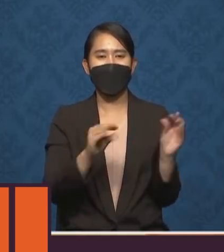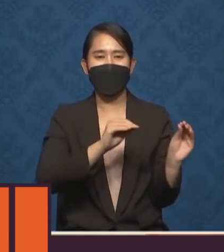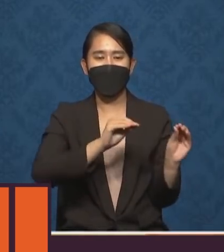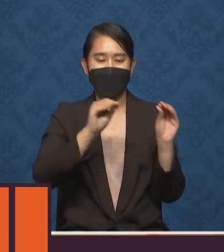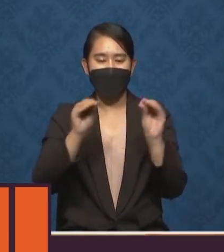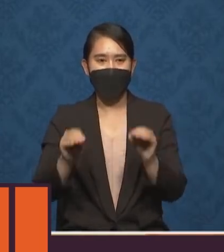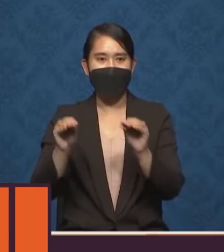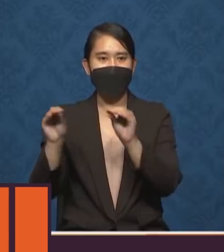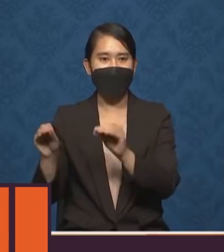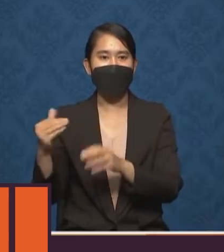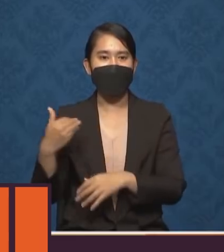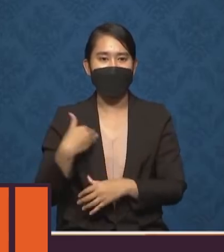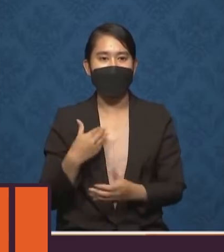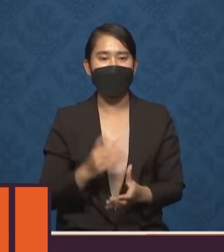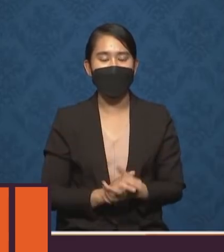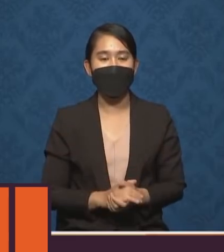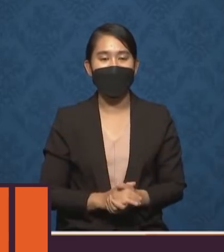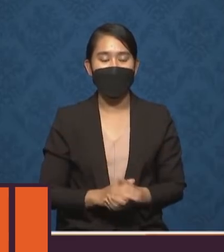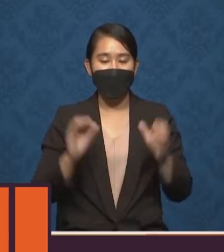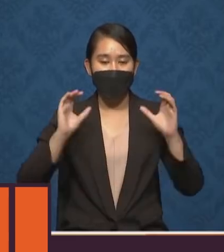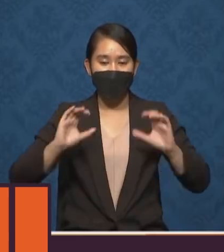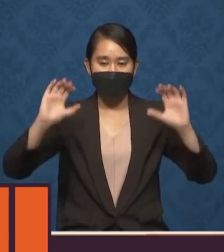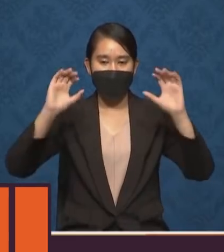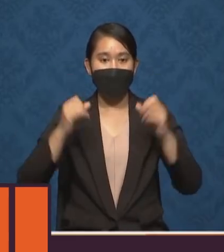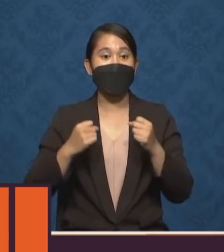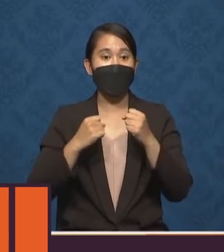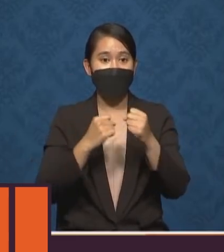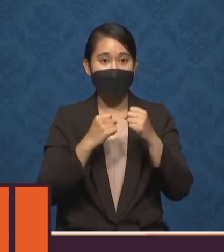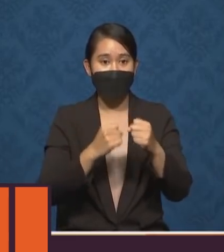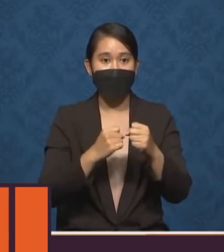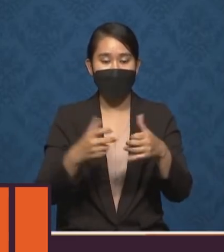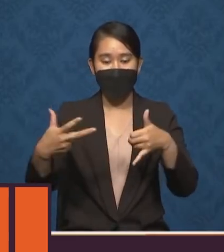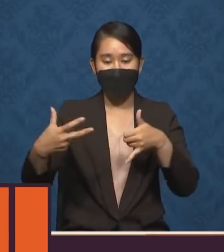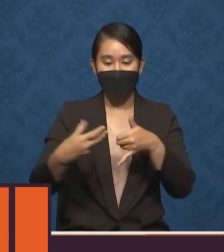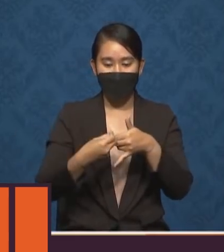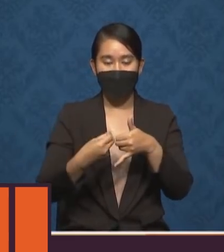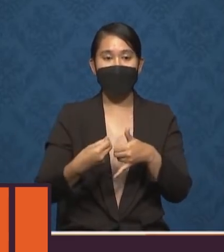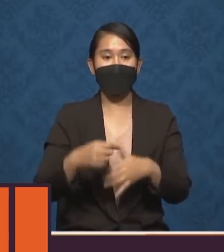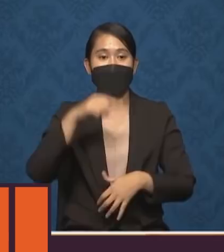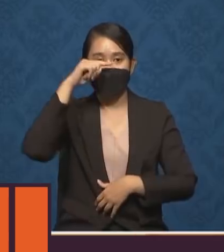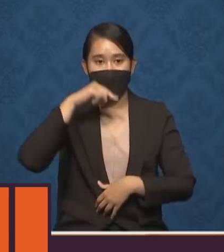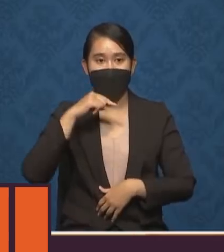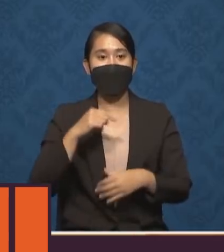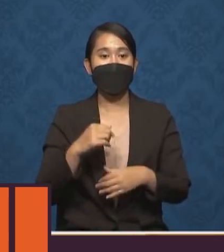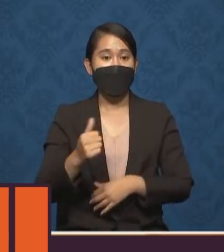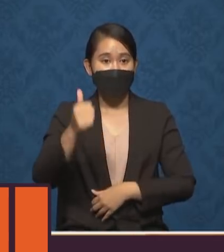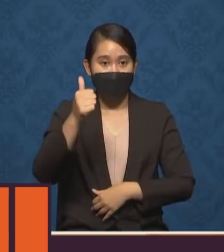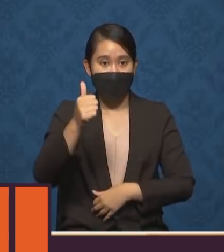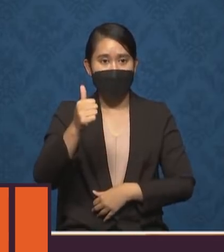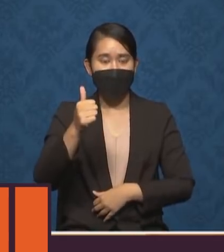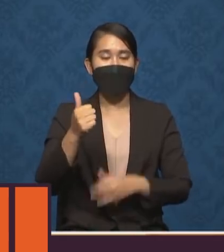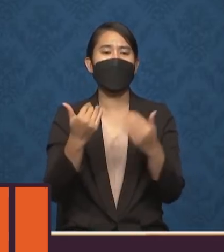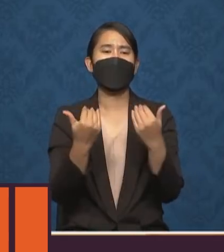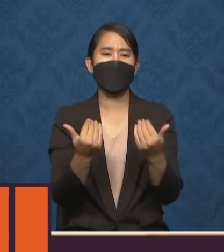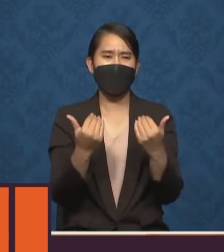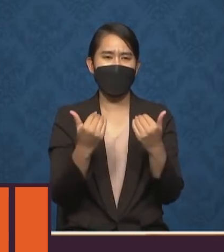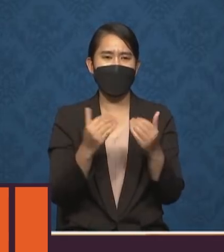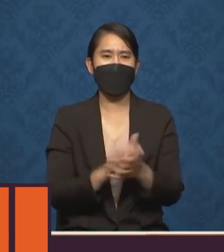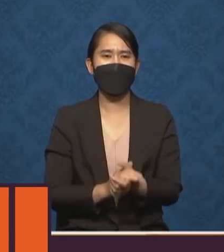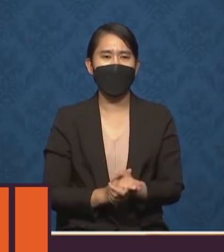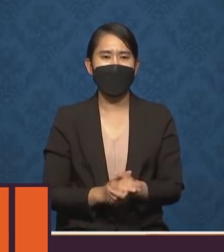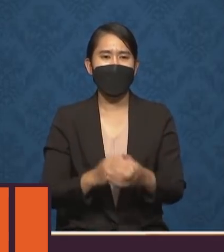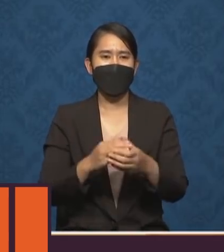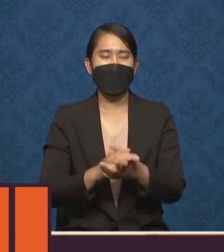ถ้าวัคซีนที่รัฐบาลพยายามยัดเยียดให้คนไทยฉีดนั้นดีจริงทุกวันนี้รัฐมนตรีอนุทิน